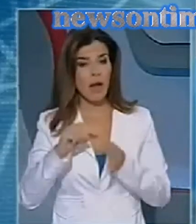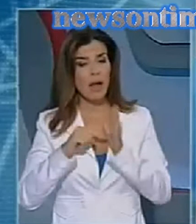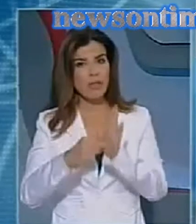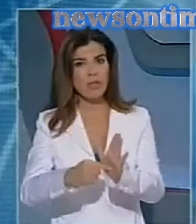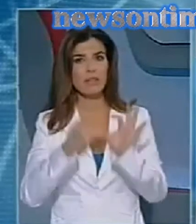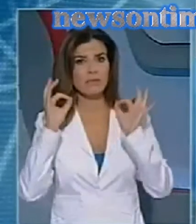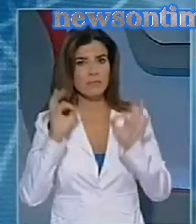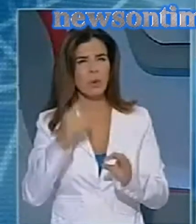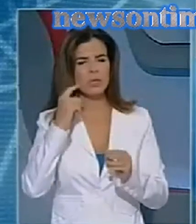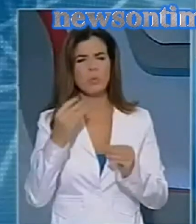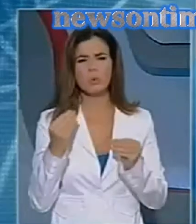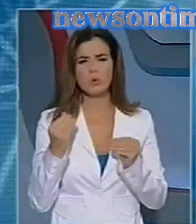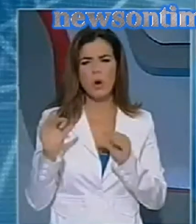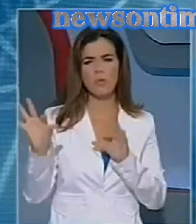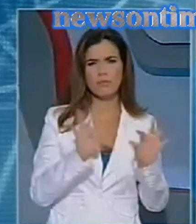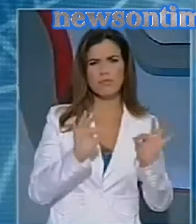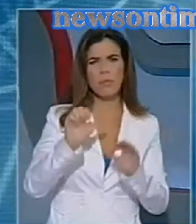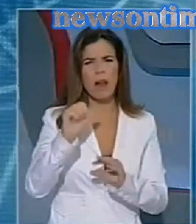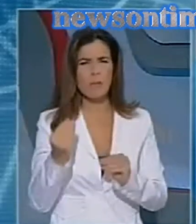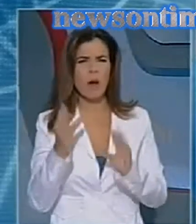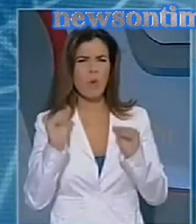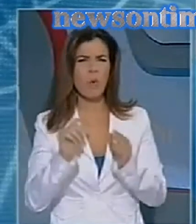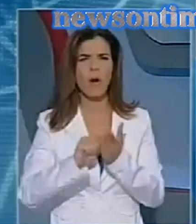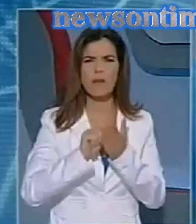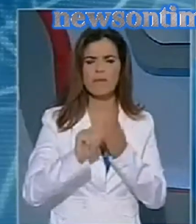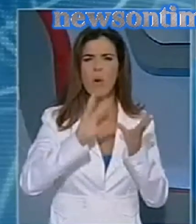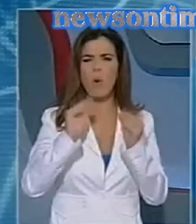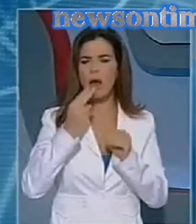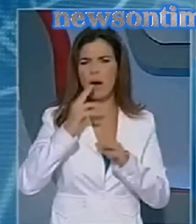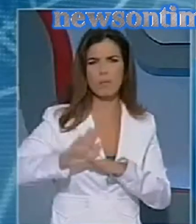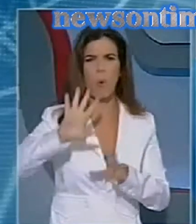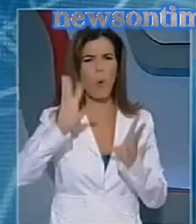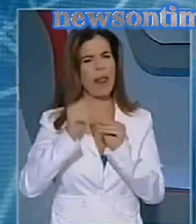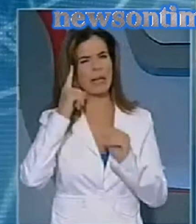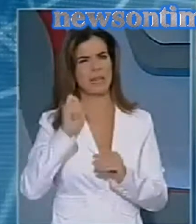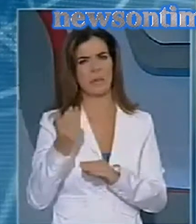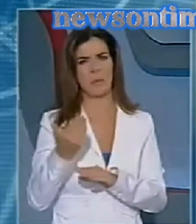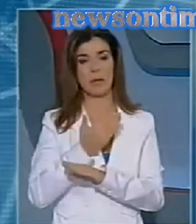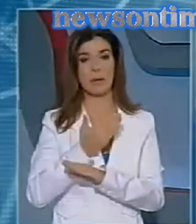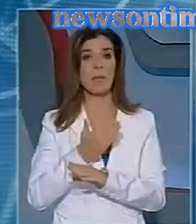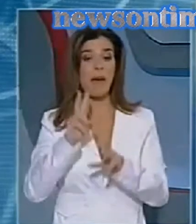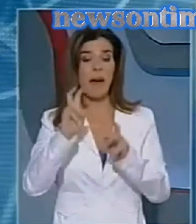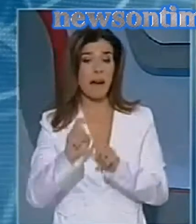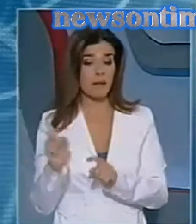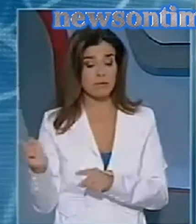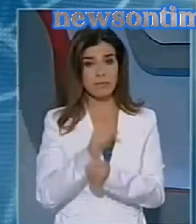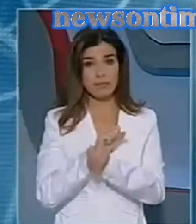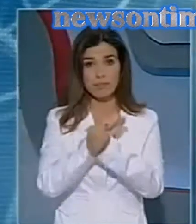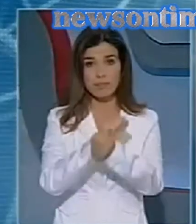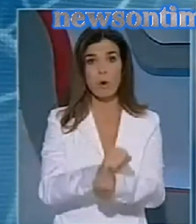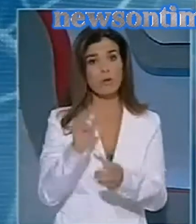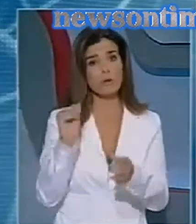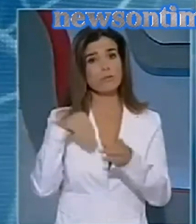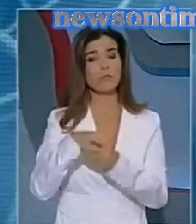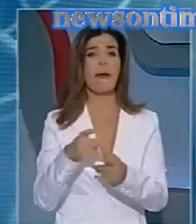τόσο την κατήχηση που γινόταν στα γραφεία, όσο και τα συνθήματα και τους ναζιστικούς χαιρετισμούς. Οι ανακριτές τον προφυλάξαν με την κατηγορία της ένταξης σε